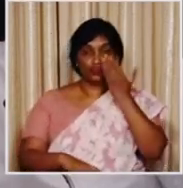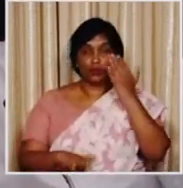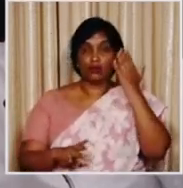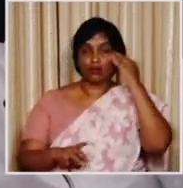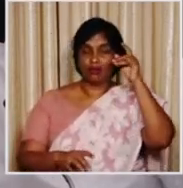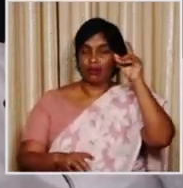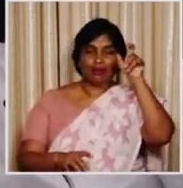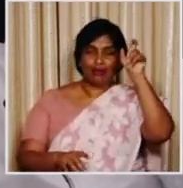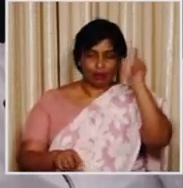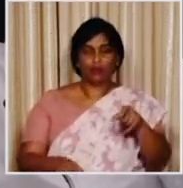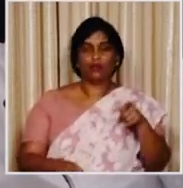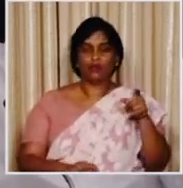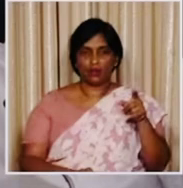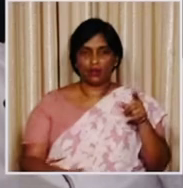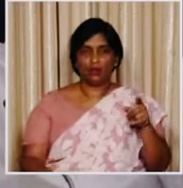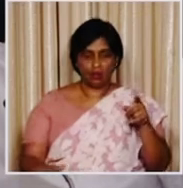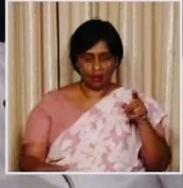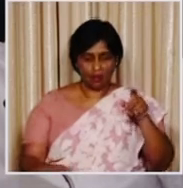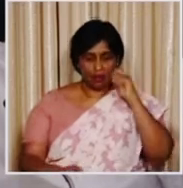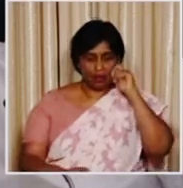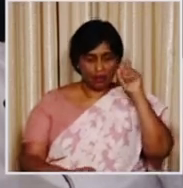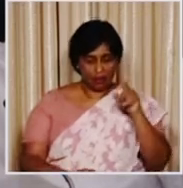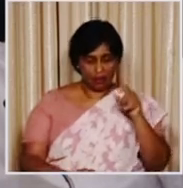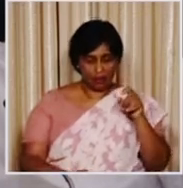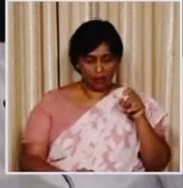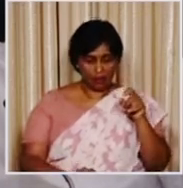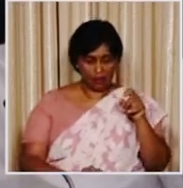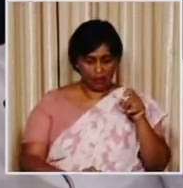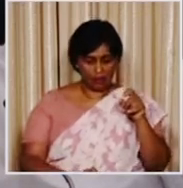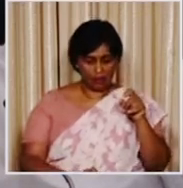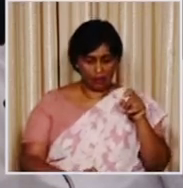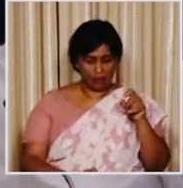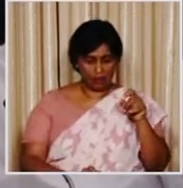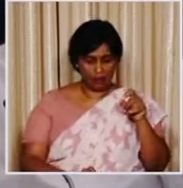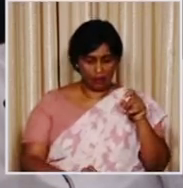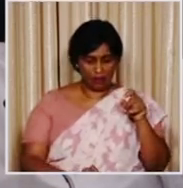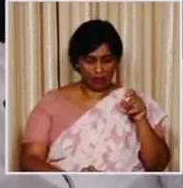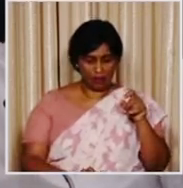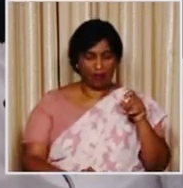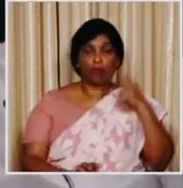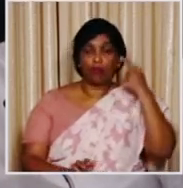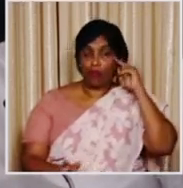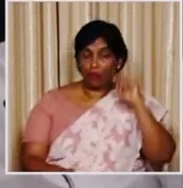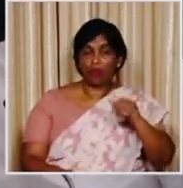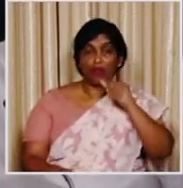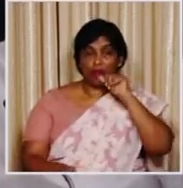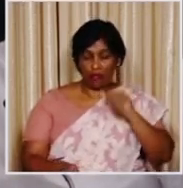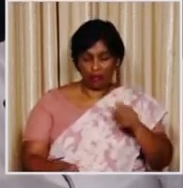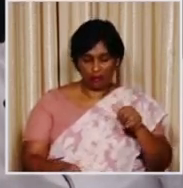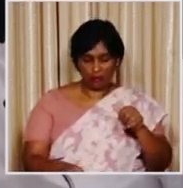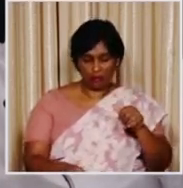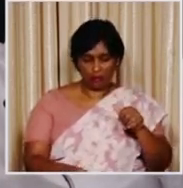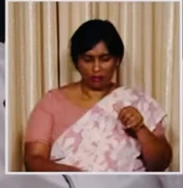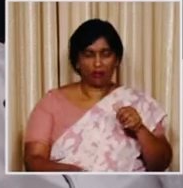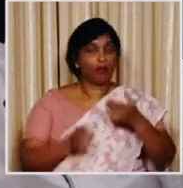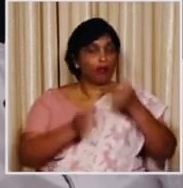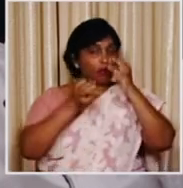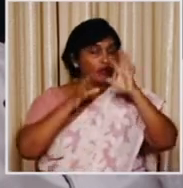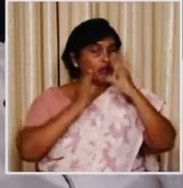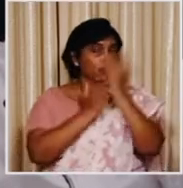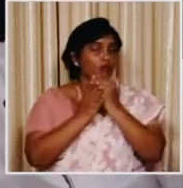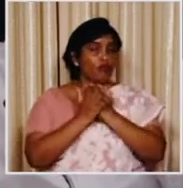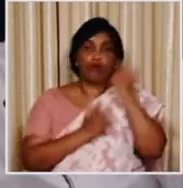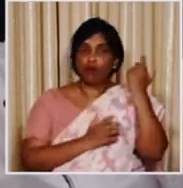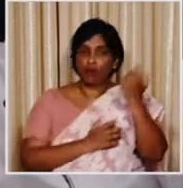සාක්ෂිකරුවෙක් ඉන්නවා. ඒ ජීවමාන සාක්ෂිකරුව පාවිච්චි කරමින් මේ පිළිබඳව හරියට කරුණු සොයා